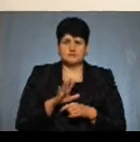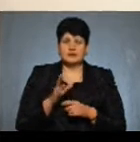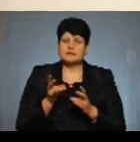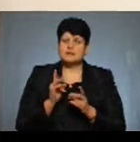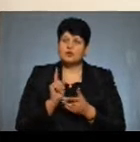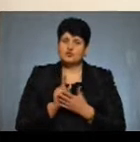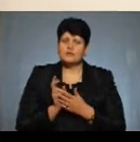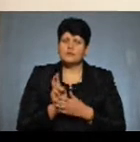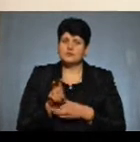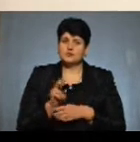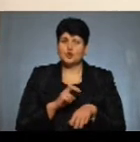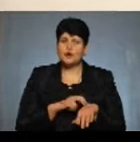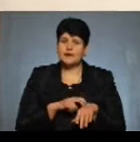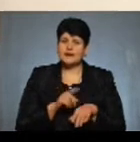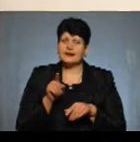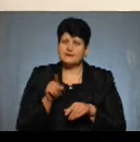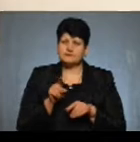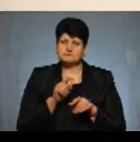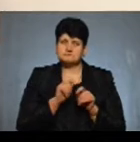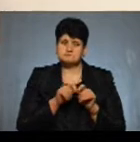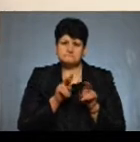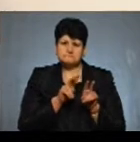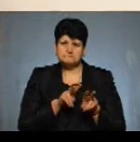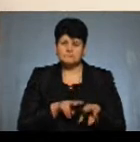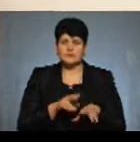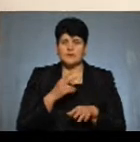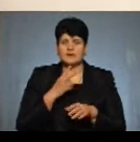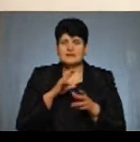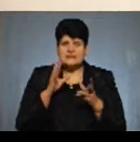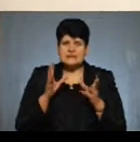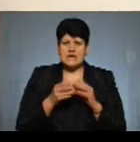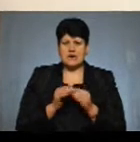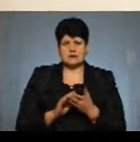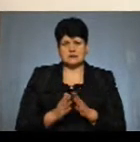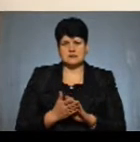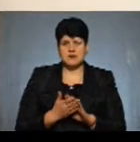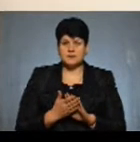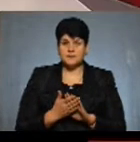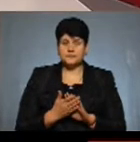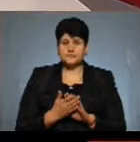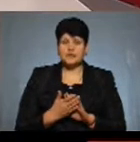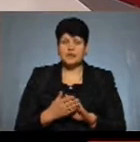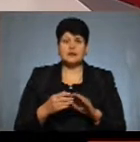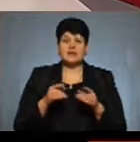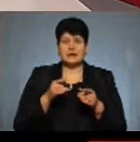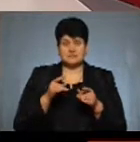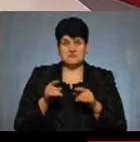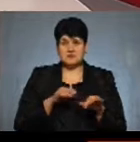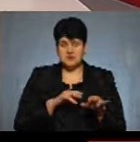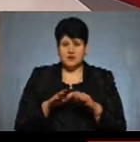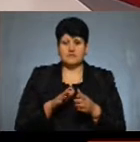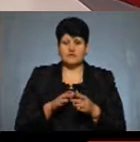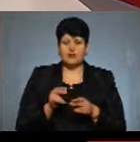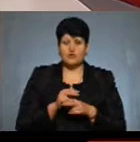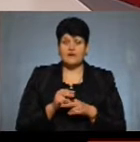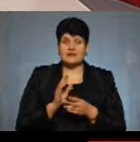треба звертатися до лікарів, які би все ж таки відслідковували ваш загальний стан. Звичайно, дієвим лікуванням це